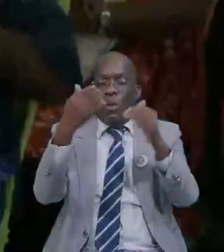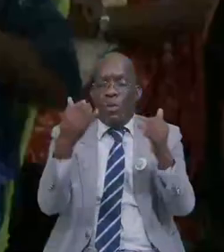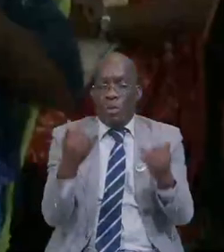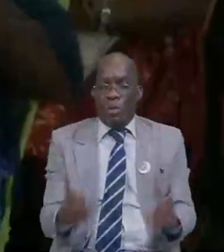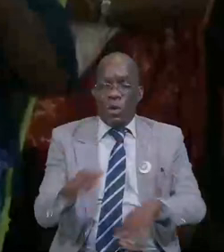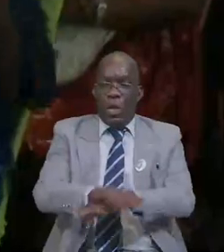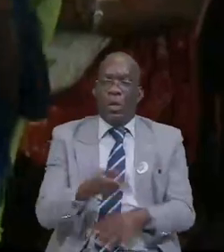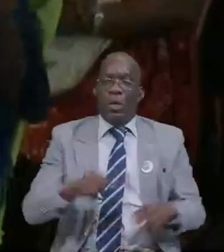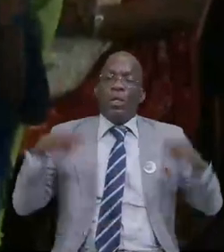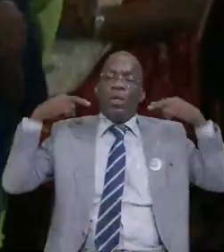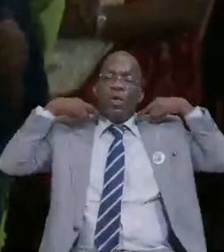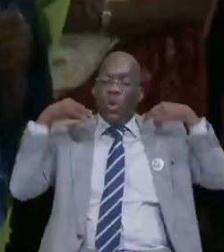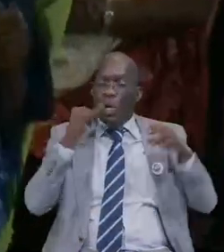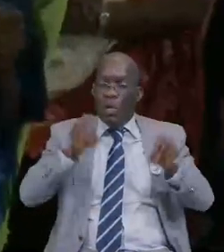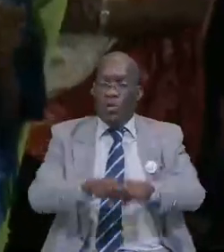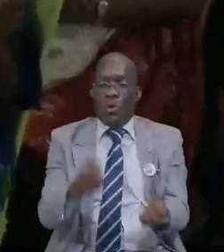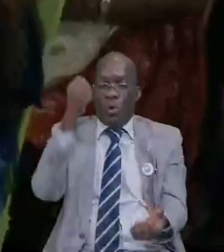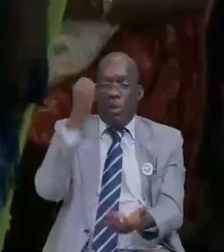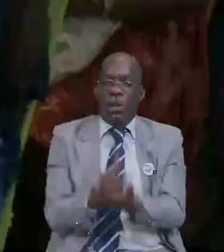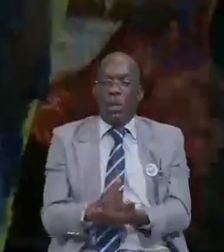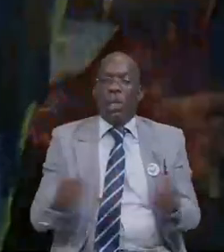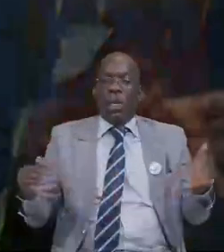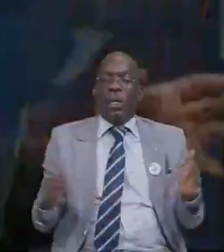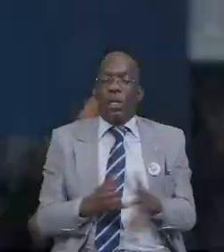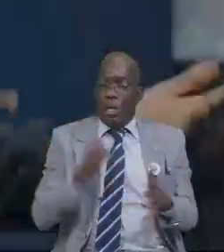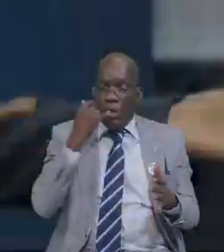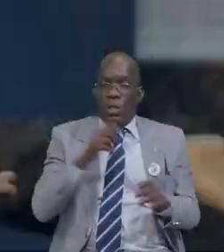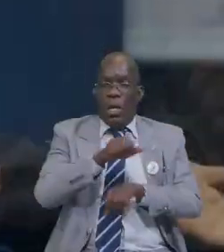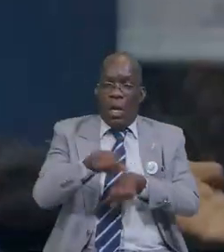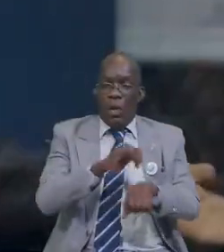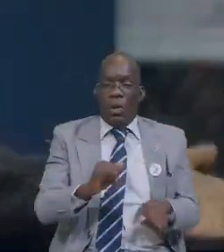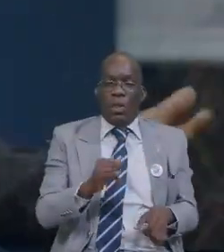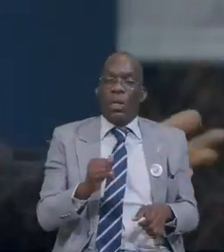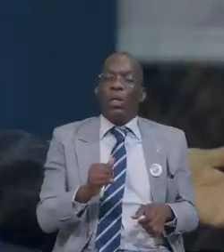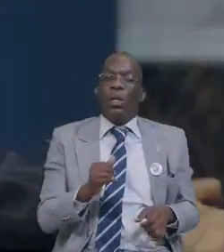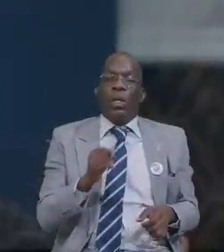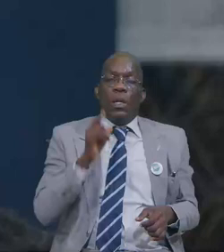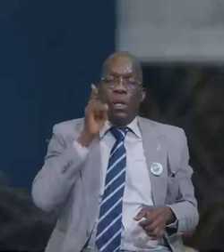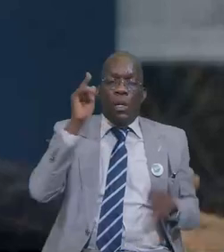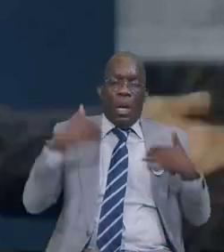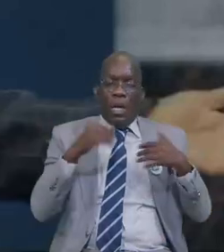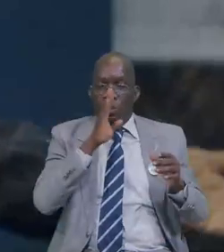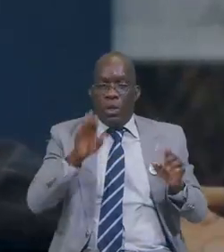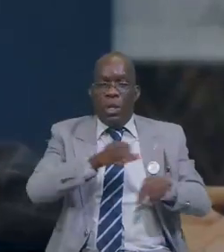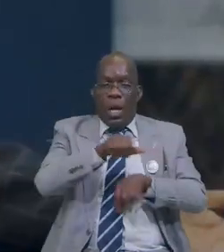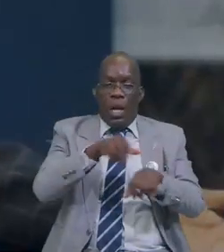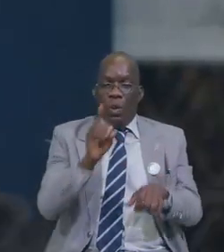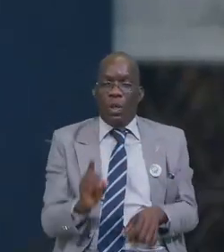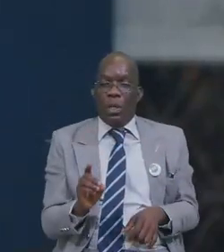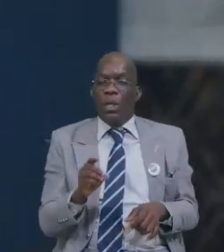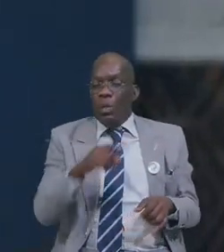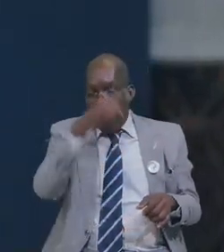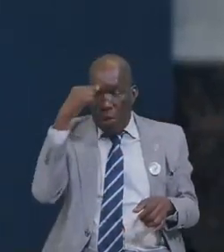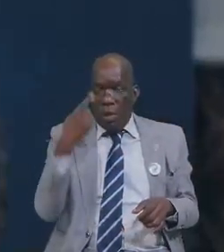à part de ce soit le joug brisé. Et c'est l'onction. Il dit, il y a l'onction. Il avait été oint parce